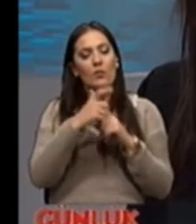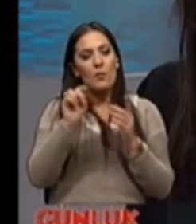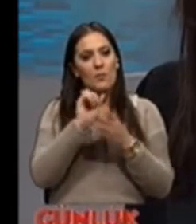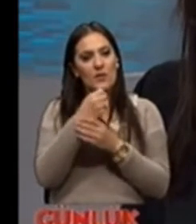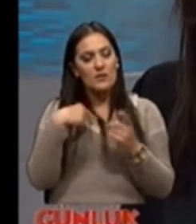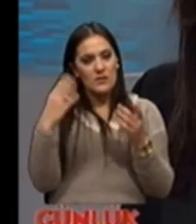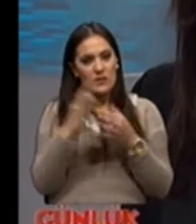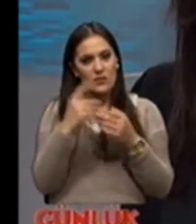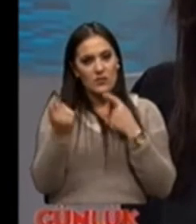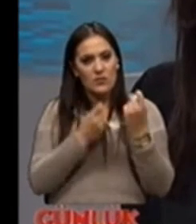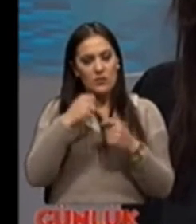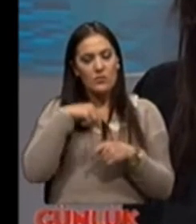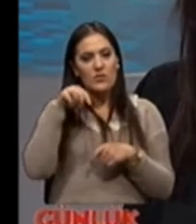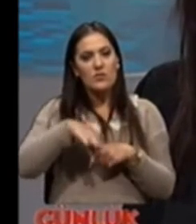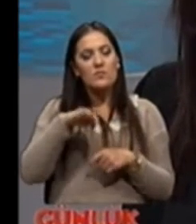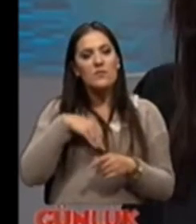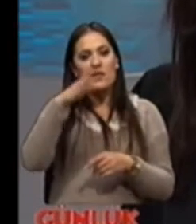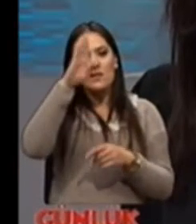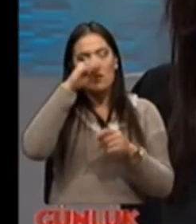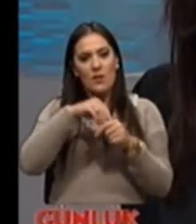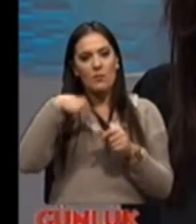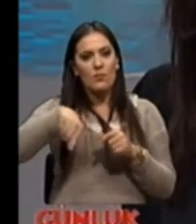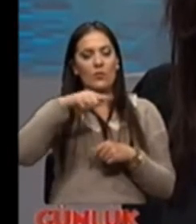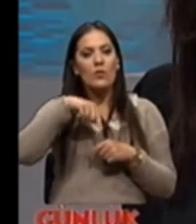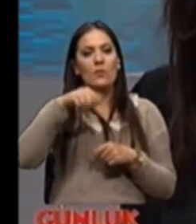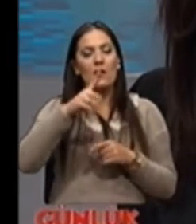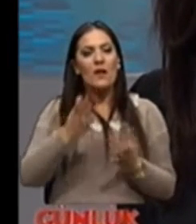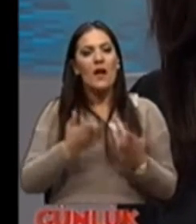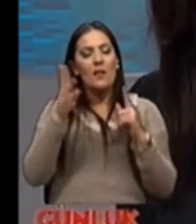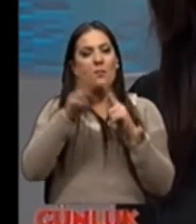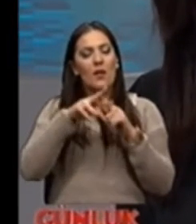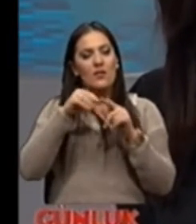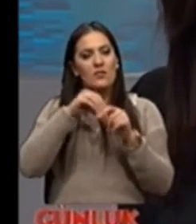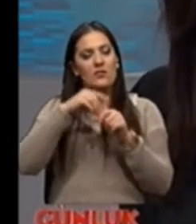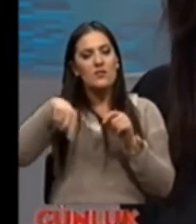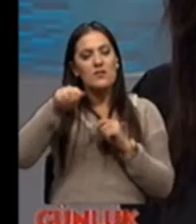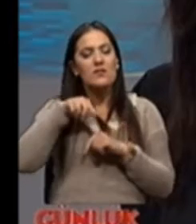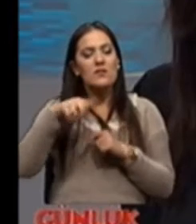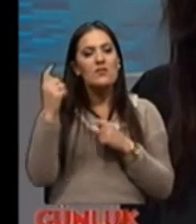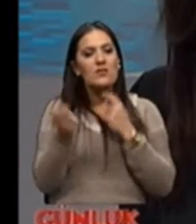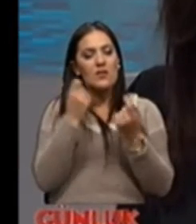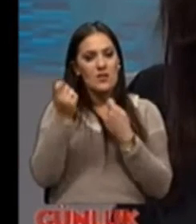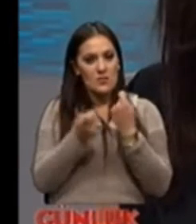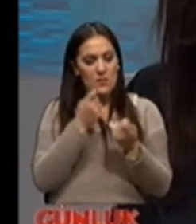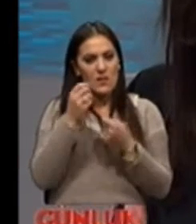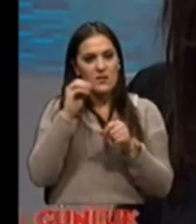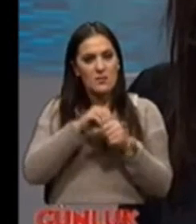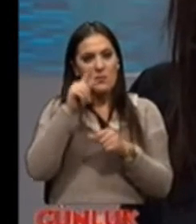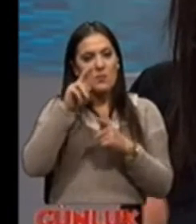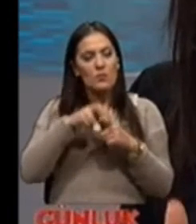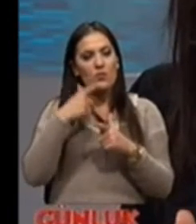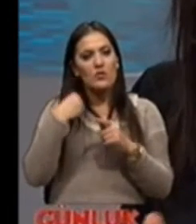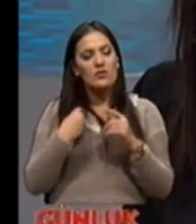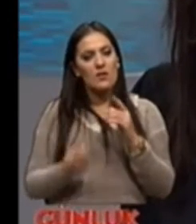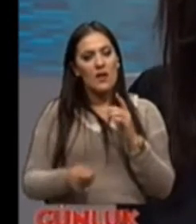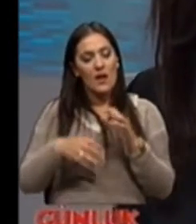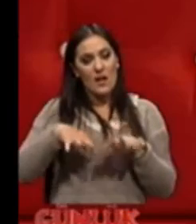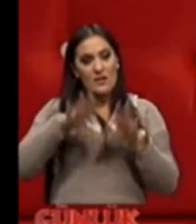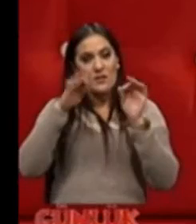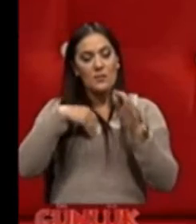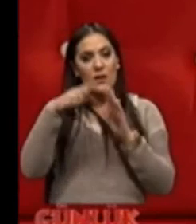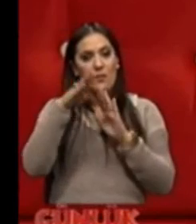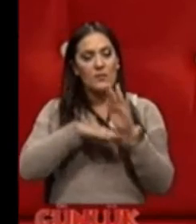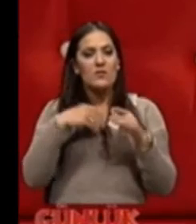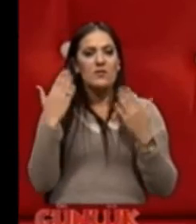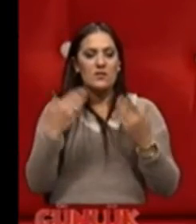anda da İstanbul'da bir kalkınma ajansının çalışmasında bir proje oluşturma aşamasındayız. İnşallah